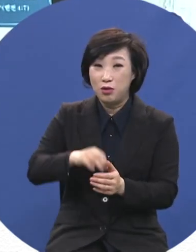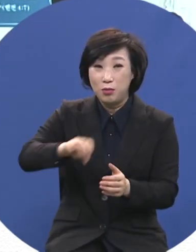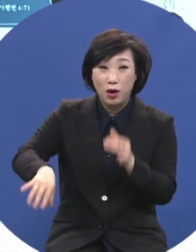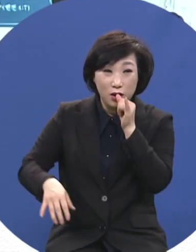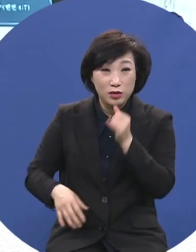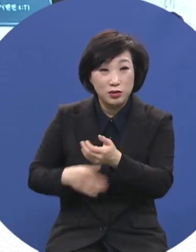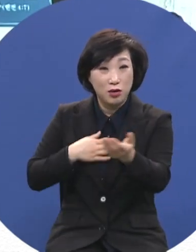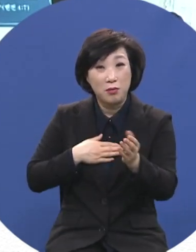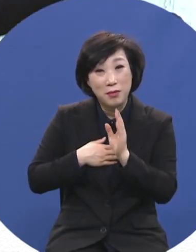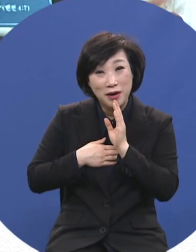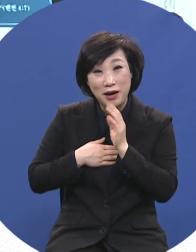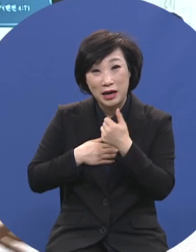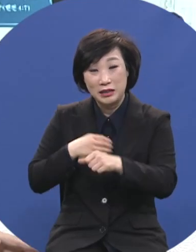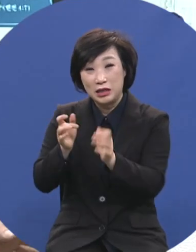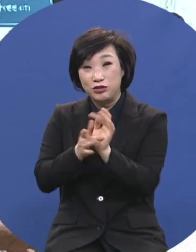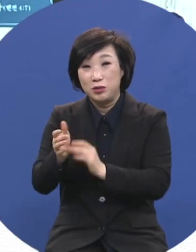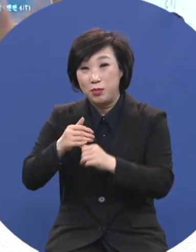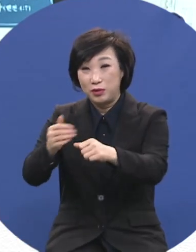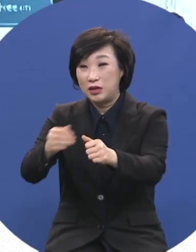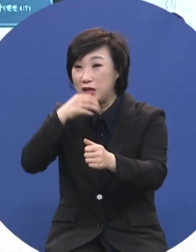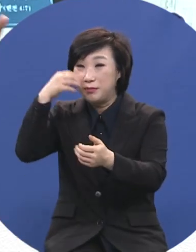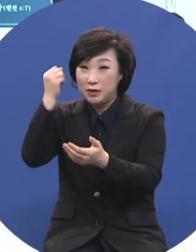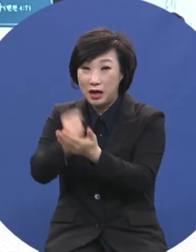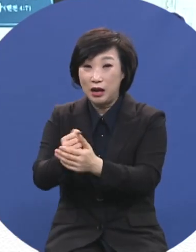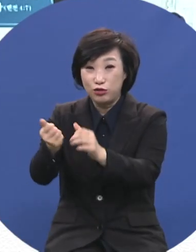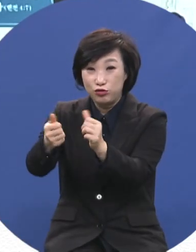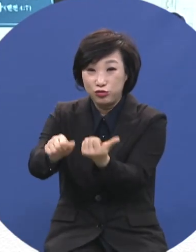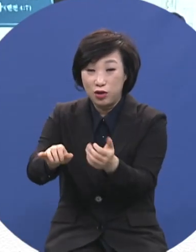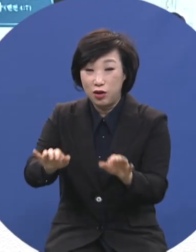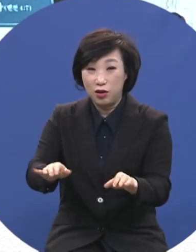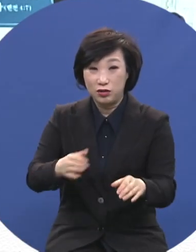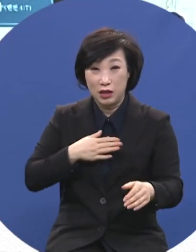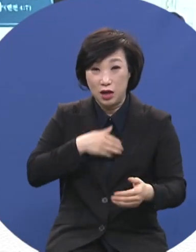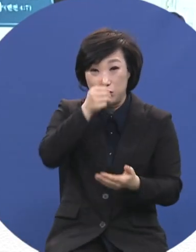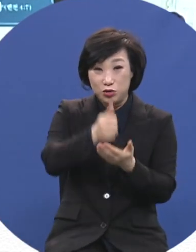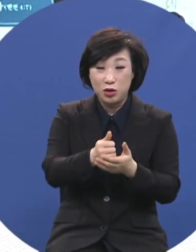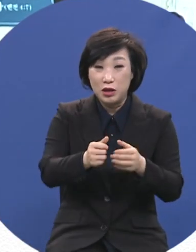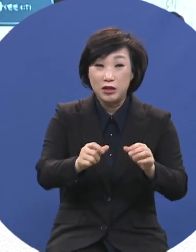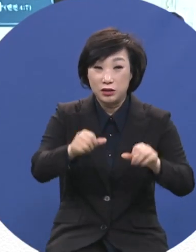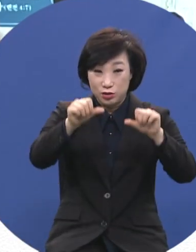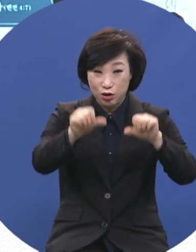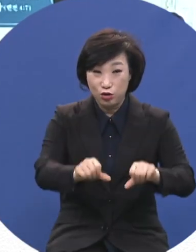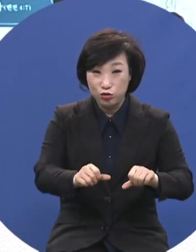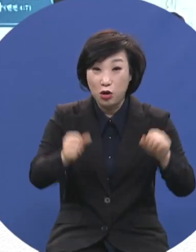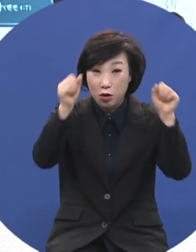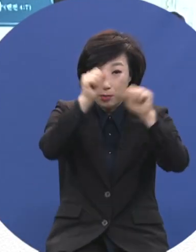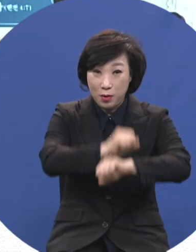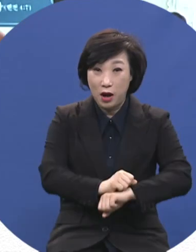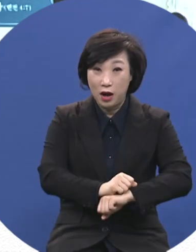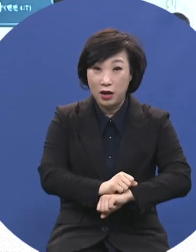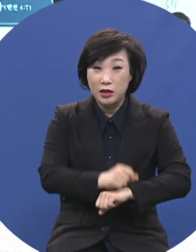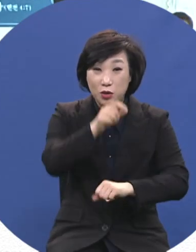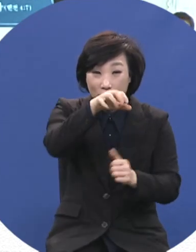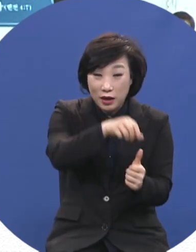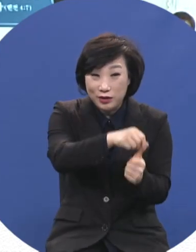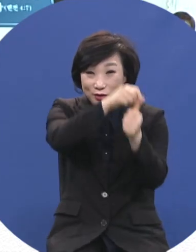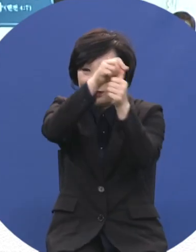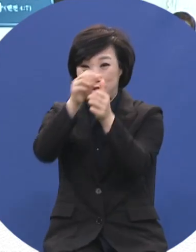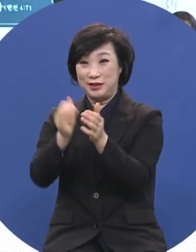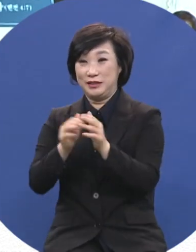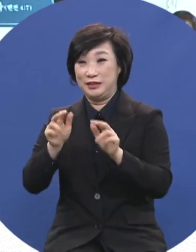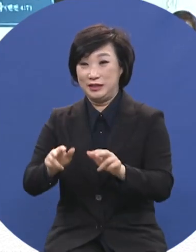것이요, 아들을 죽여서 십자가에 매달아 죽여서 죄의 생활, 저주의 생활, 멸망의 생활에서